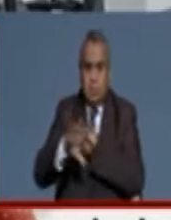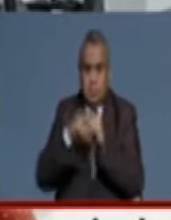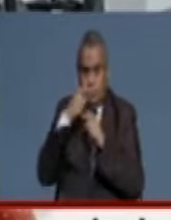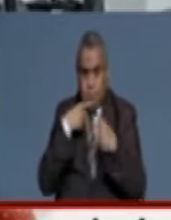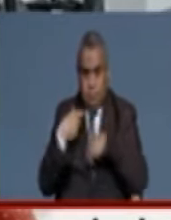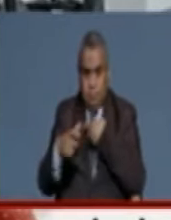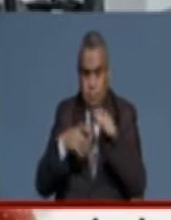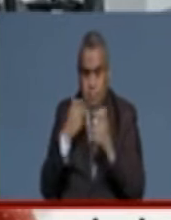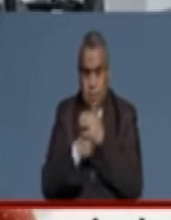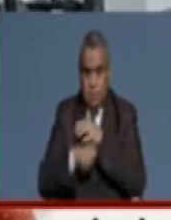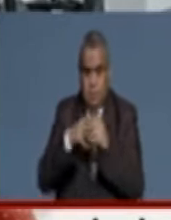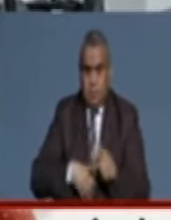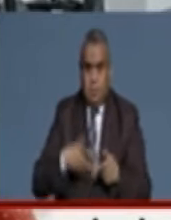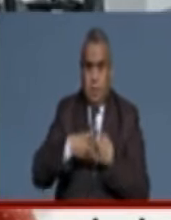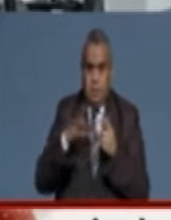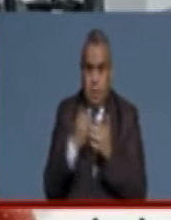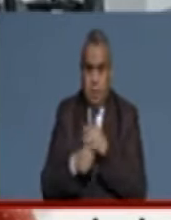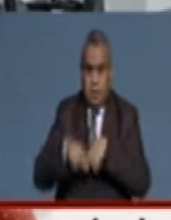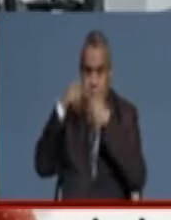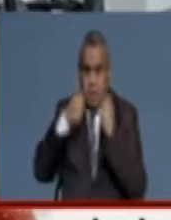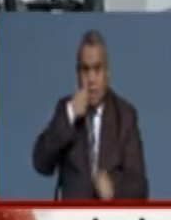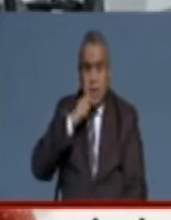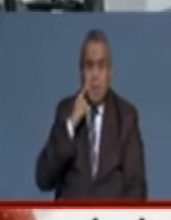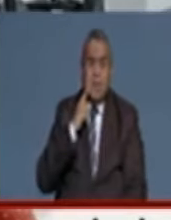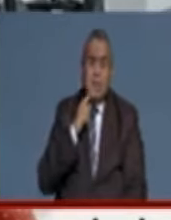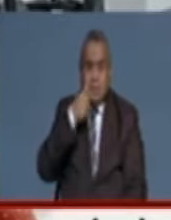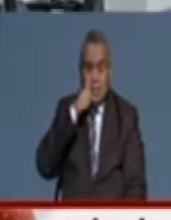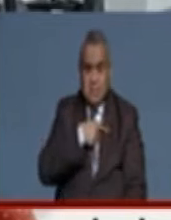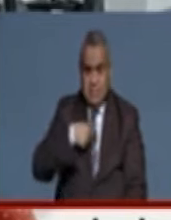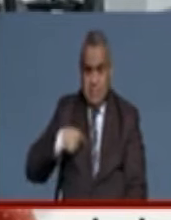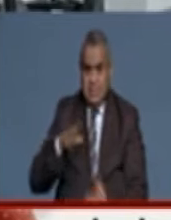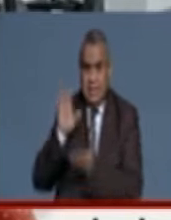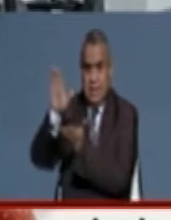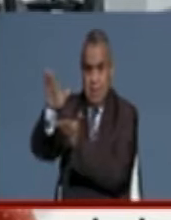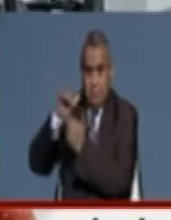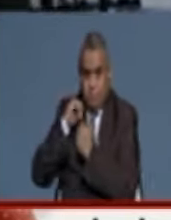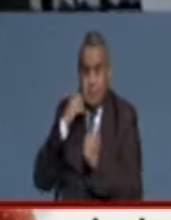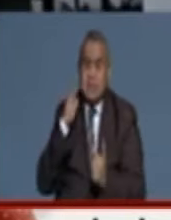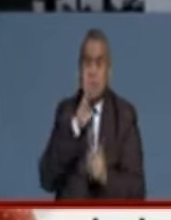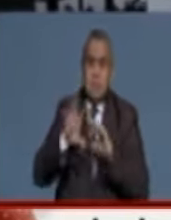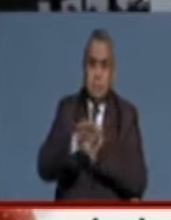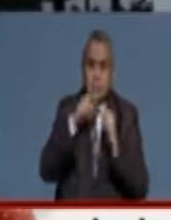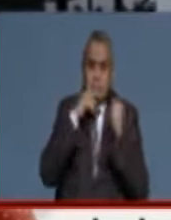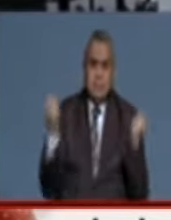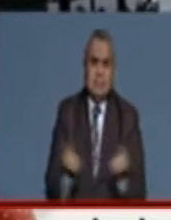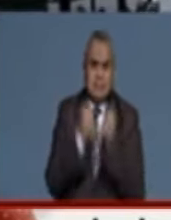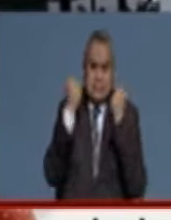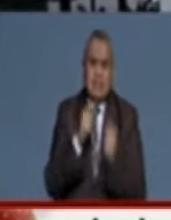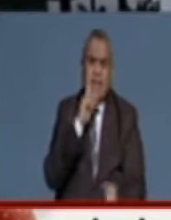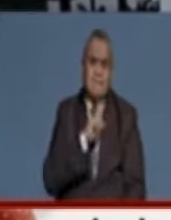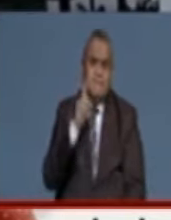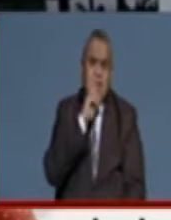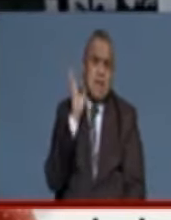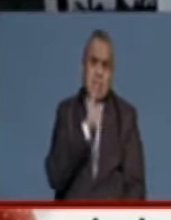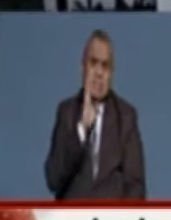صناعة المحرك من الجانب الصيني بالكامل إلى الجانب المصري، وتم الانتهاء من تدريب كافة الكوادر المصرية على